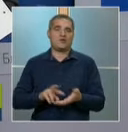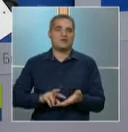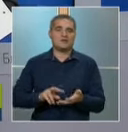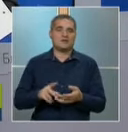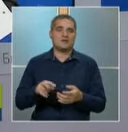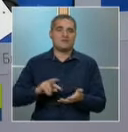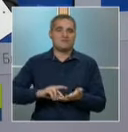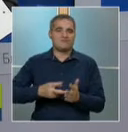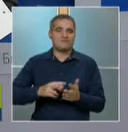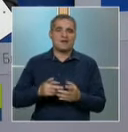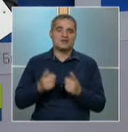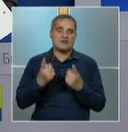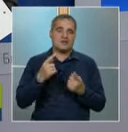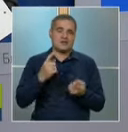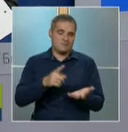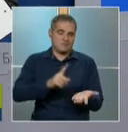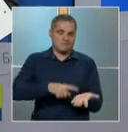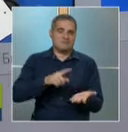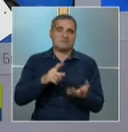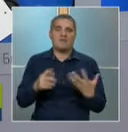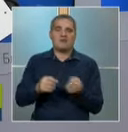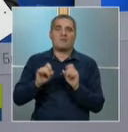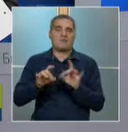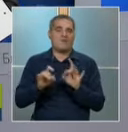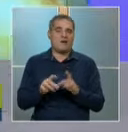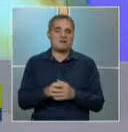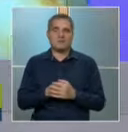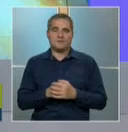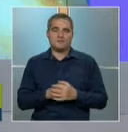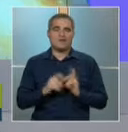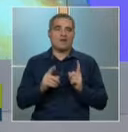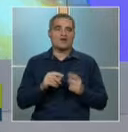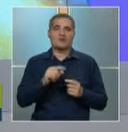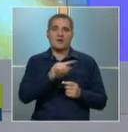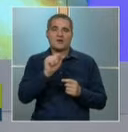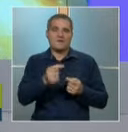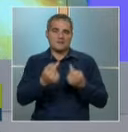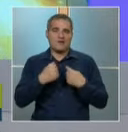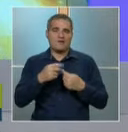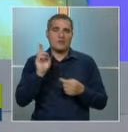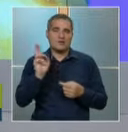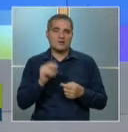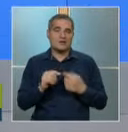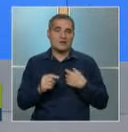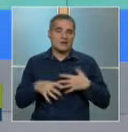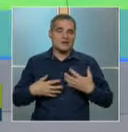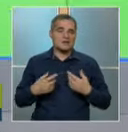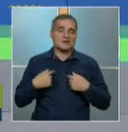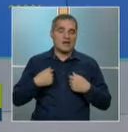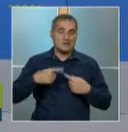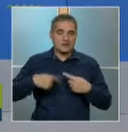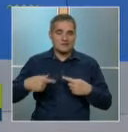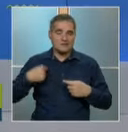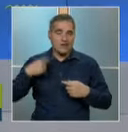и знаем, че сме на един клик разстояние да намерим информацията, която всъщност ни задават учителите и искат всъщност да развием